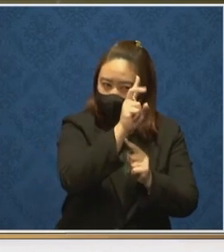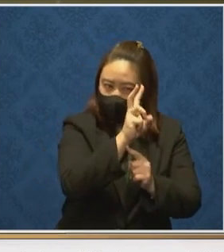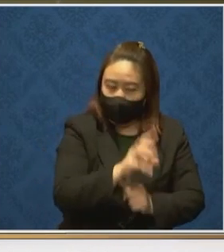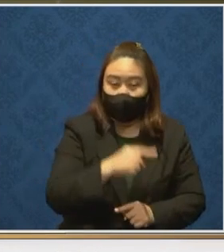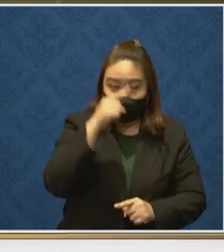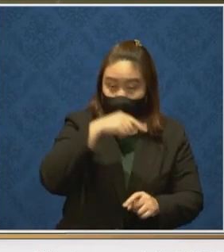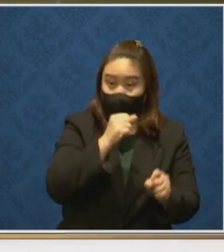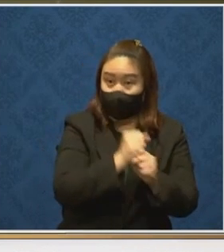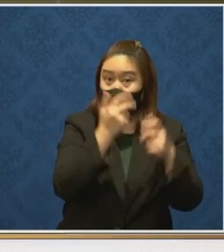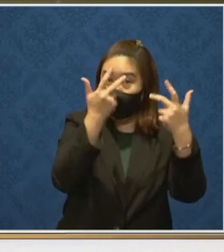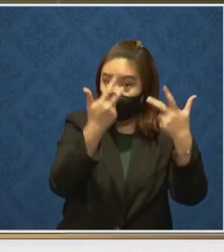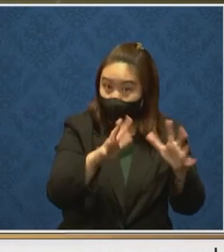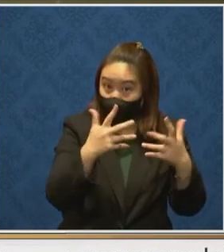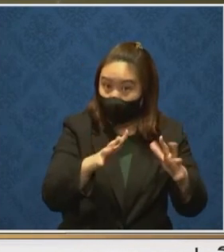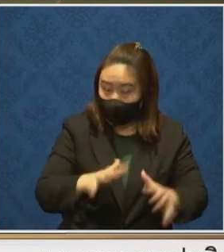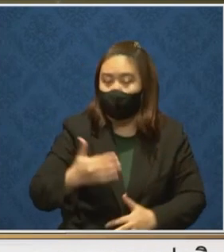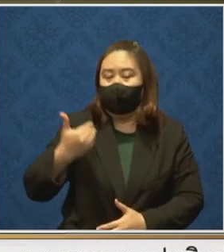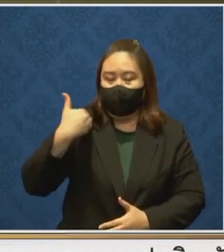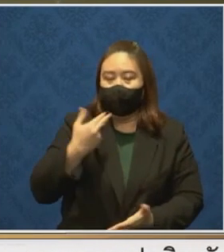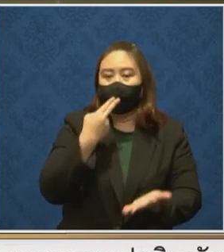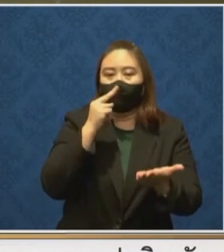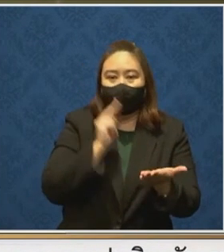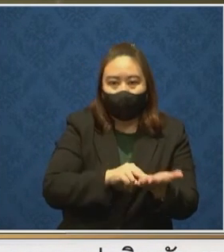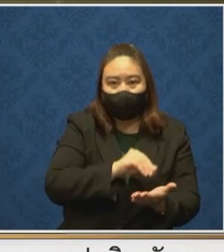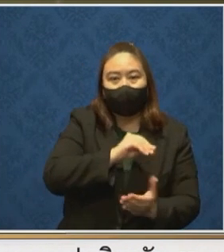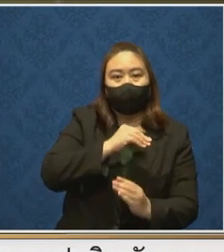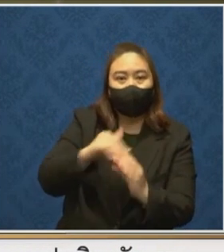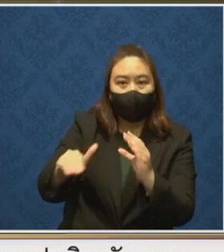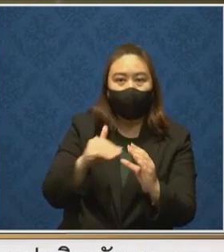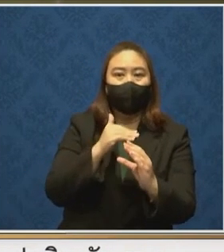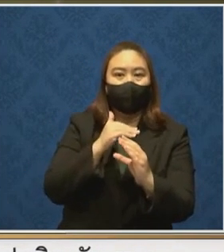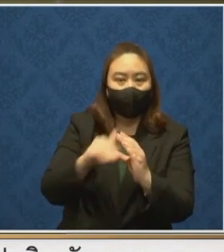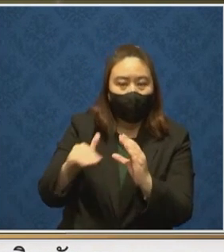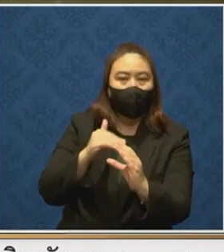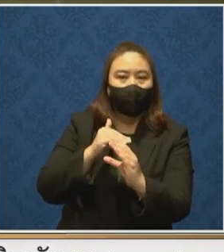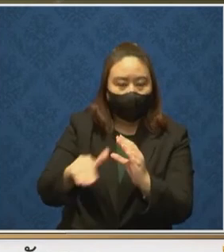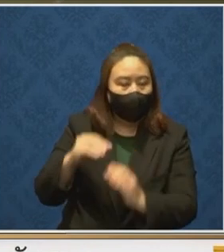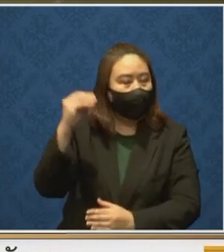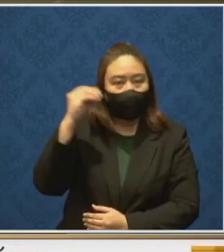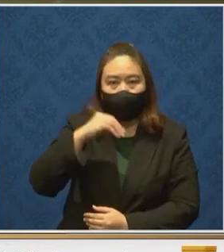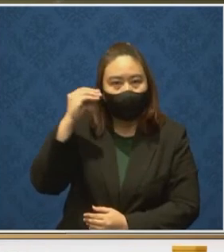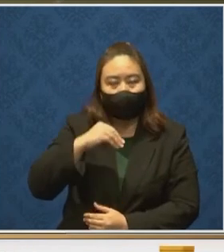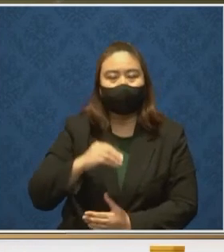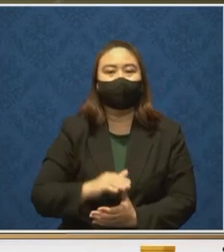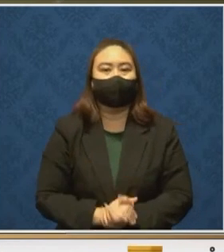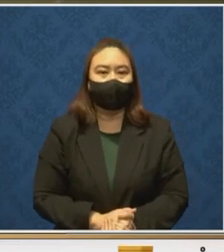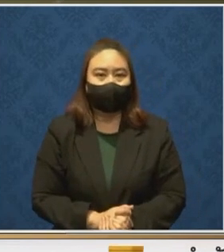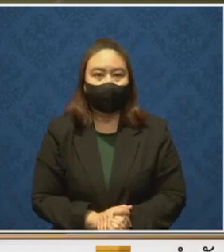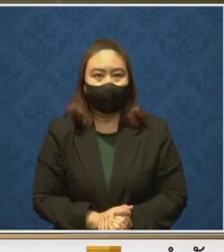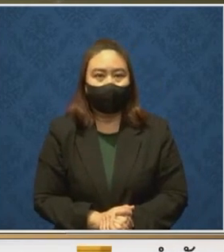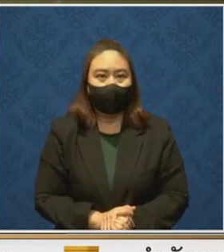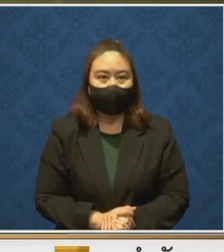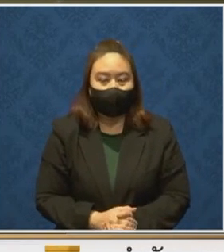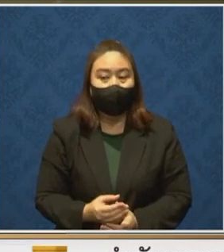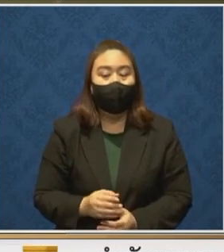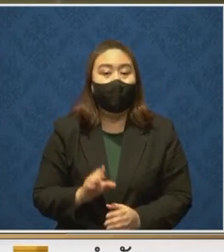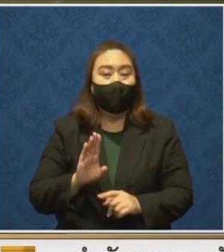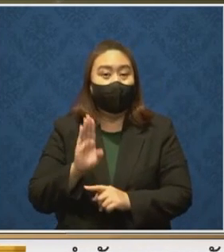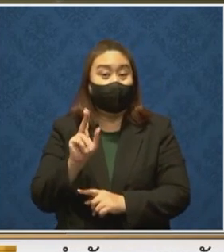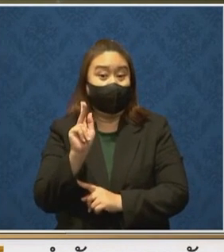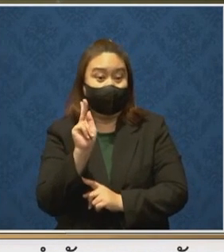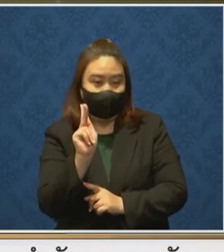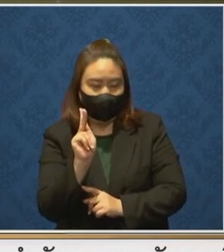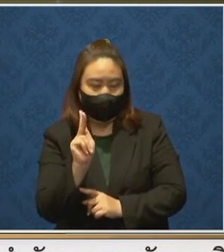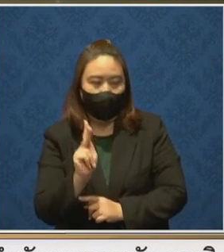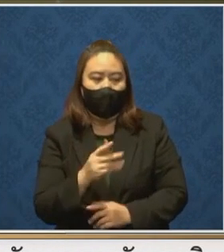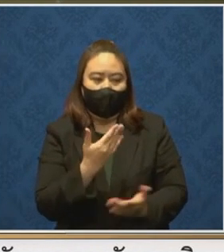ทำอะไรไปแล้วกจะมีจดหมายไปแ้งอนุธิสตรร stellt economistsหวางประเทศทุกครั้งเสร็กันเพื่อให้ King Gatesถอนการ